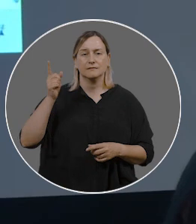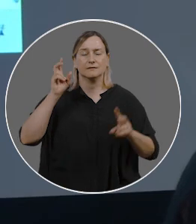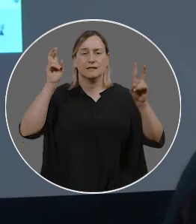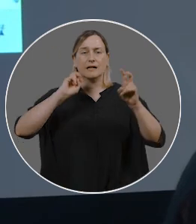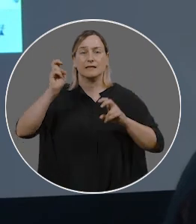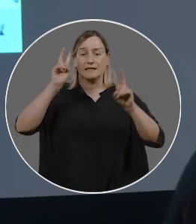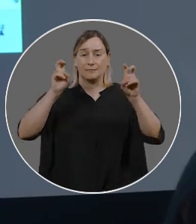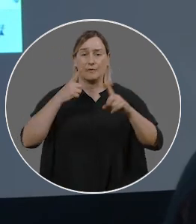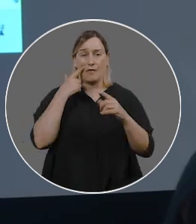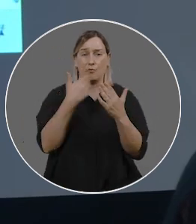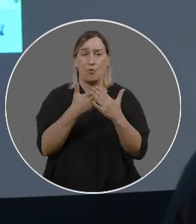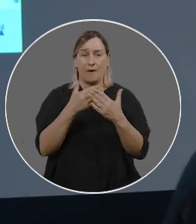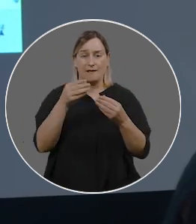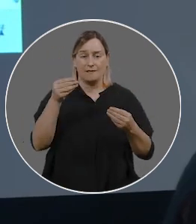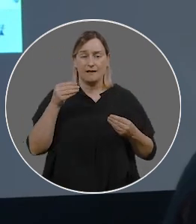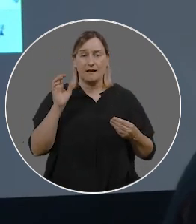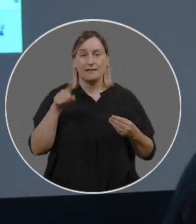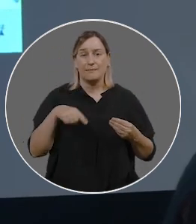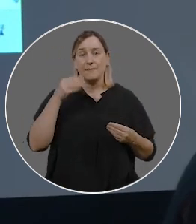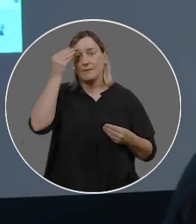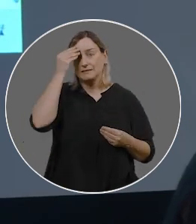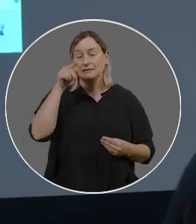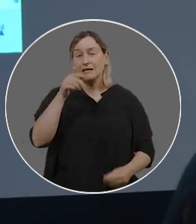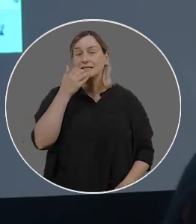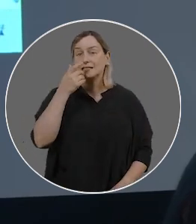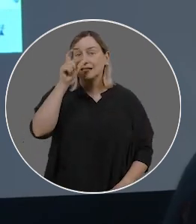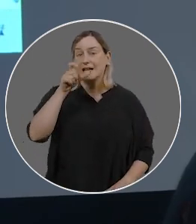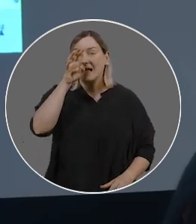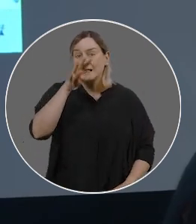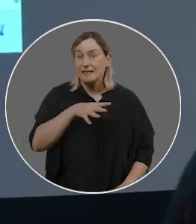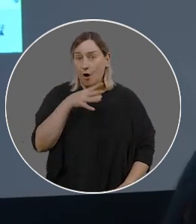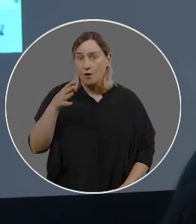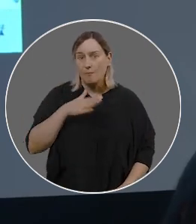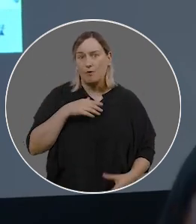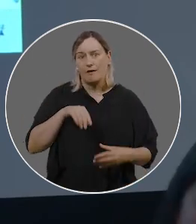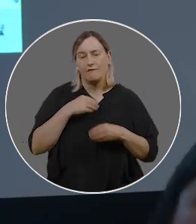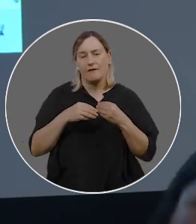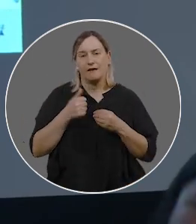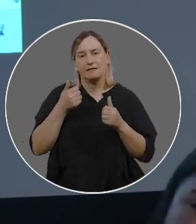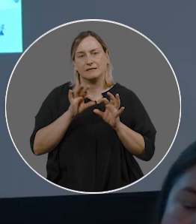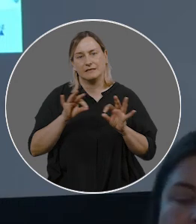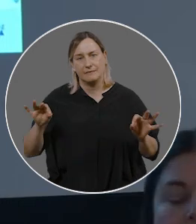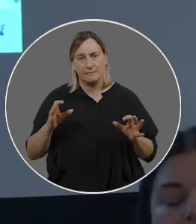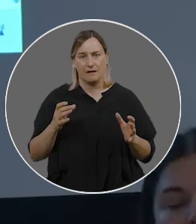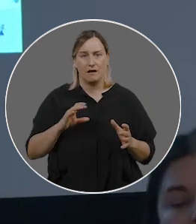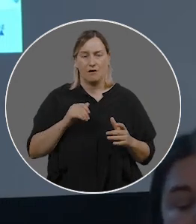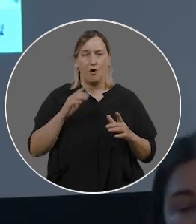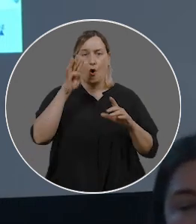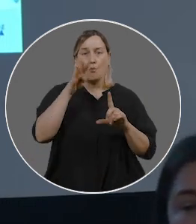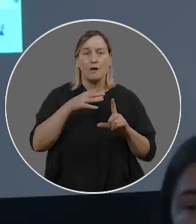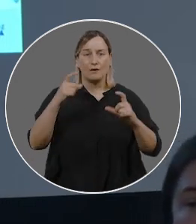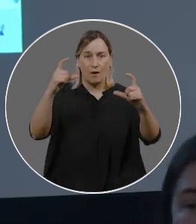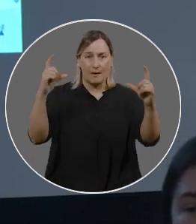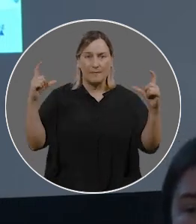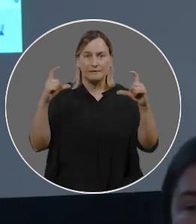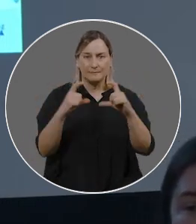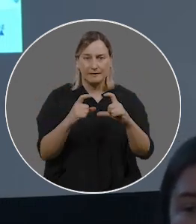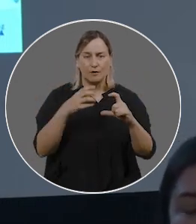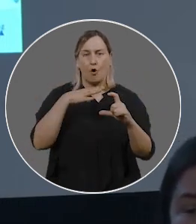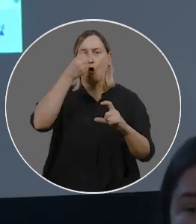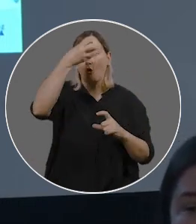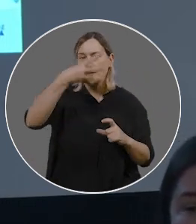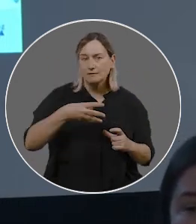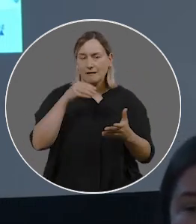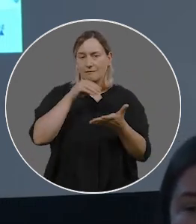document, i també una altra cosa és pensar si aquella taula la podem simplificar o fem taules més petites o si amb llistats a vegades,